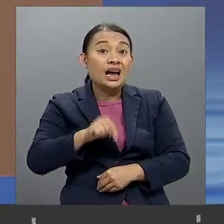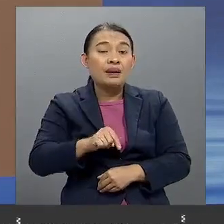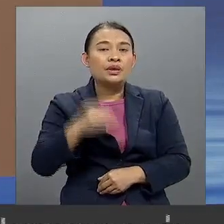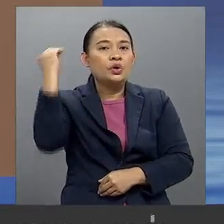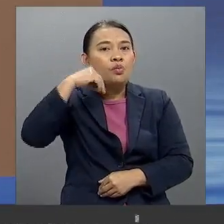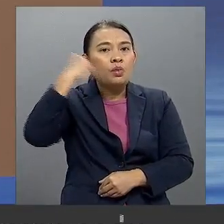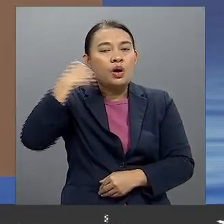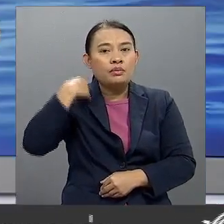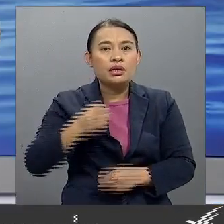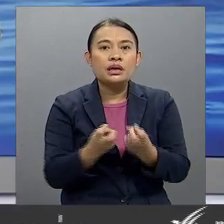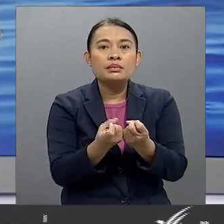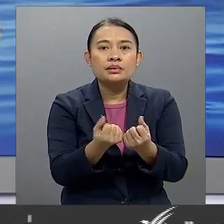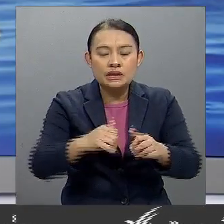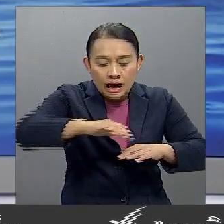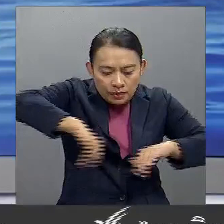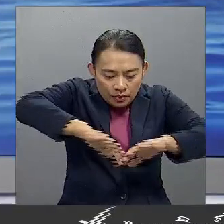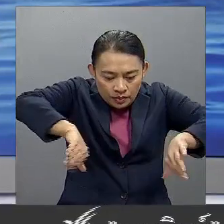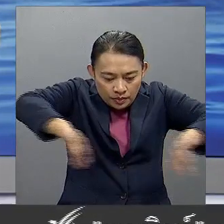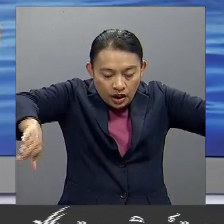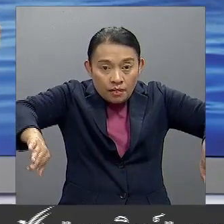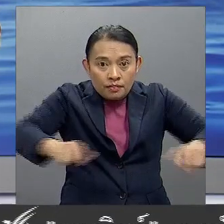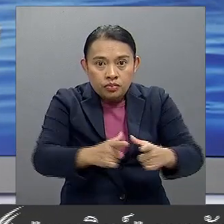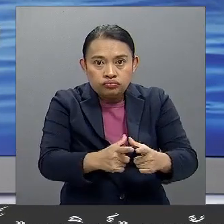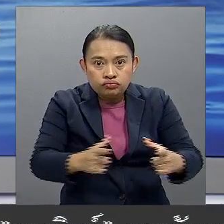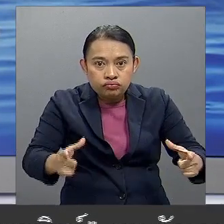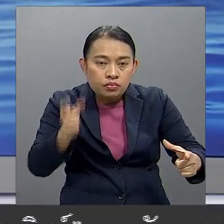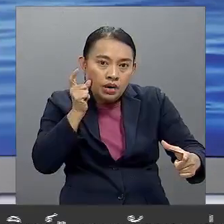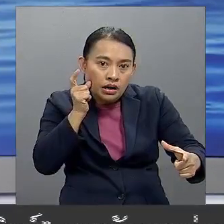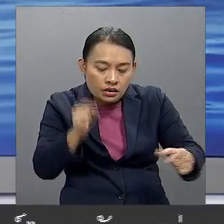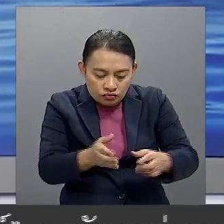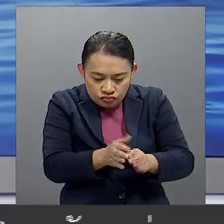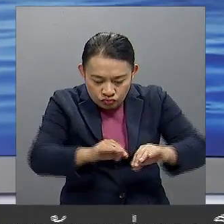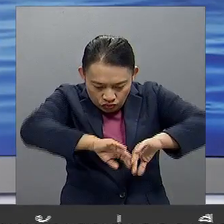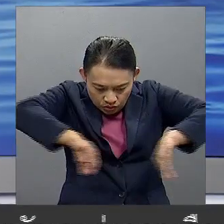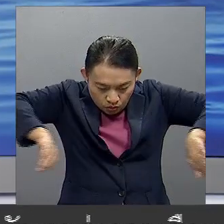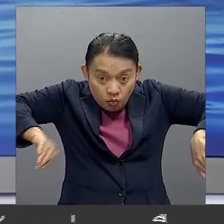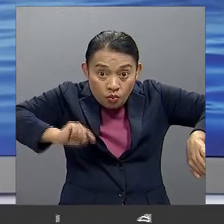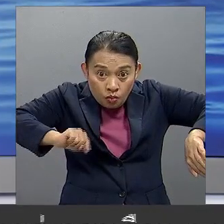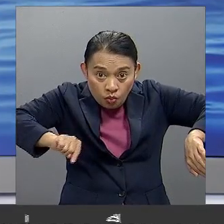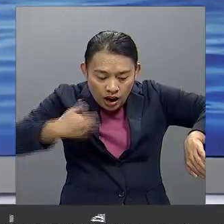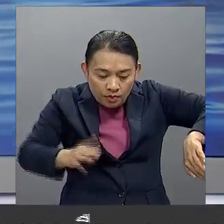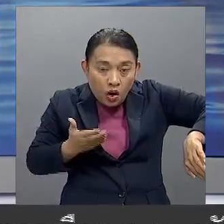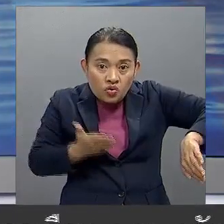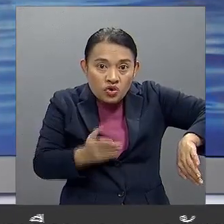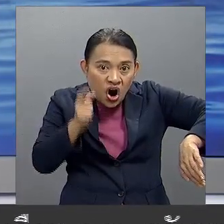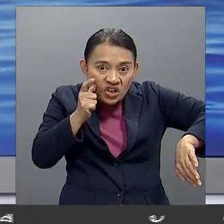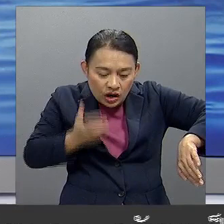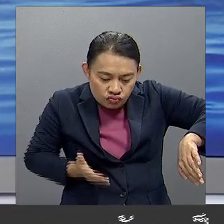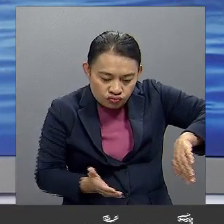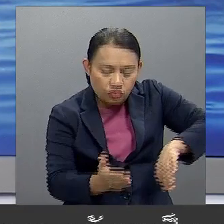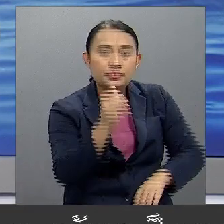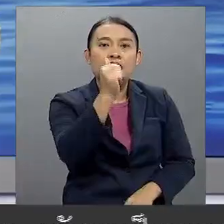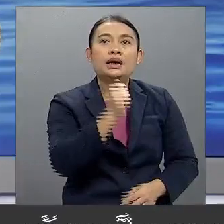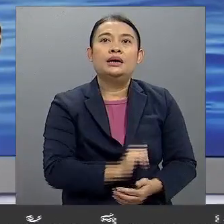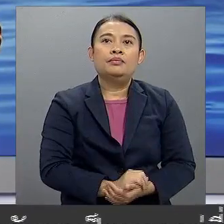ะสุดท้ายคือการ